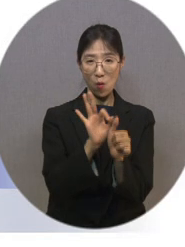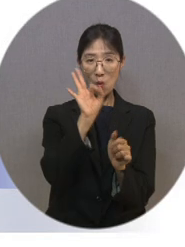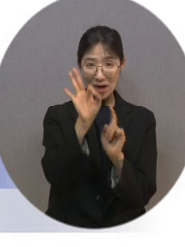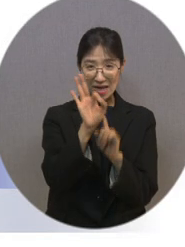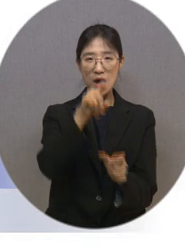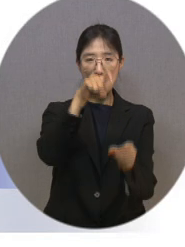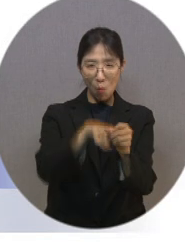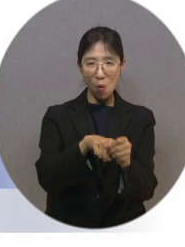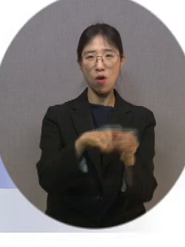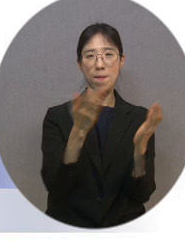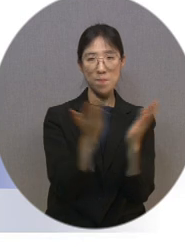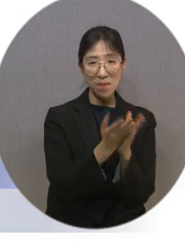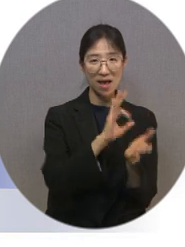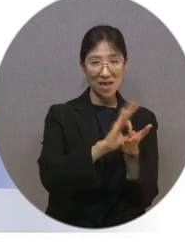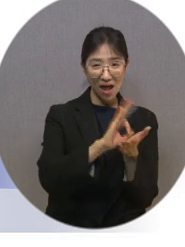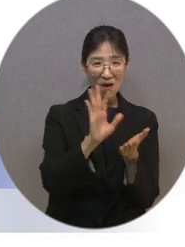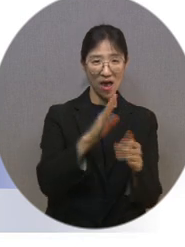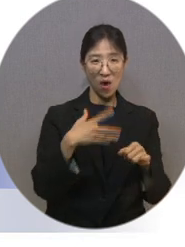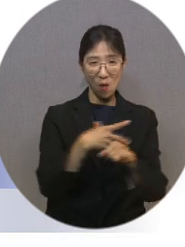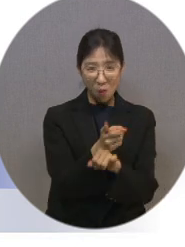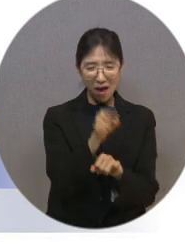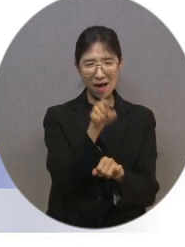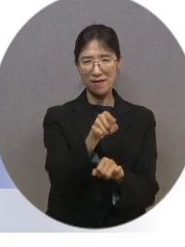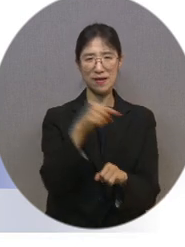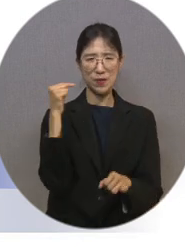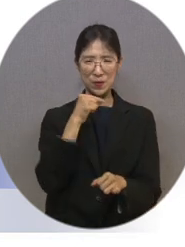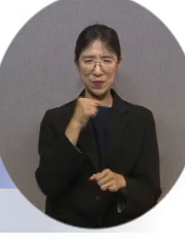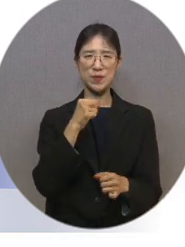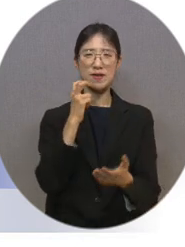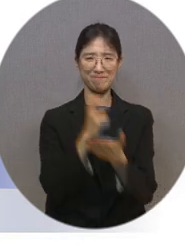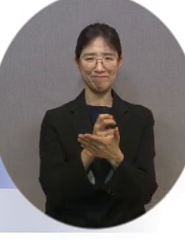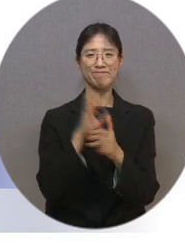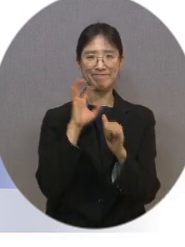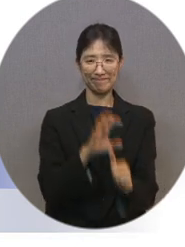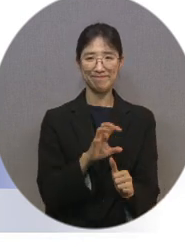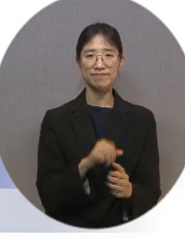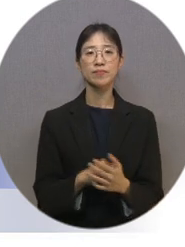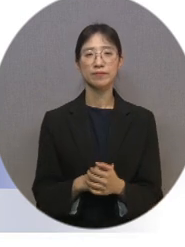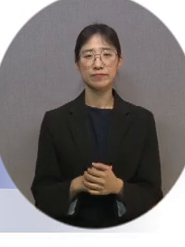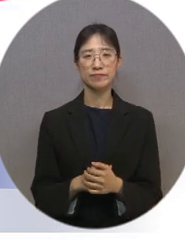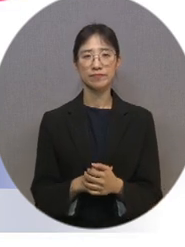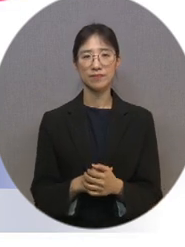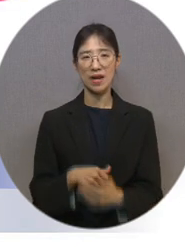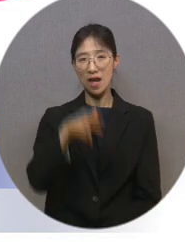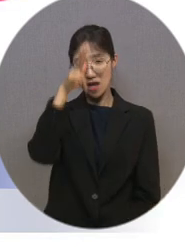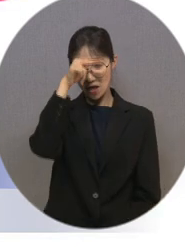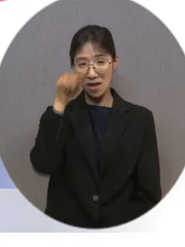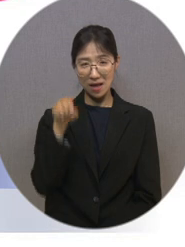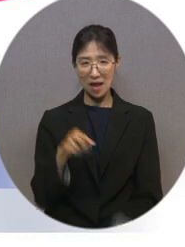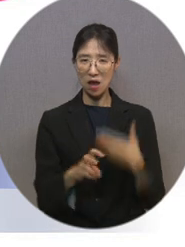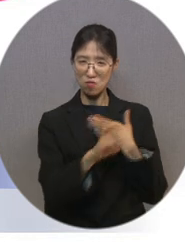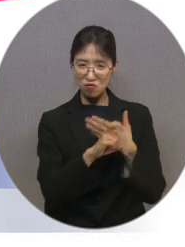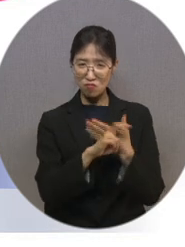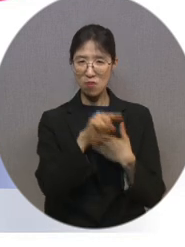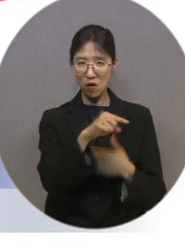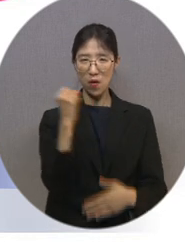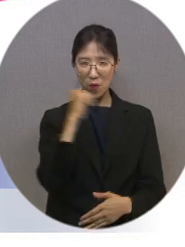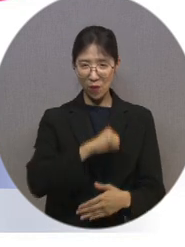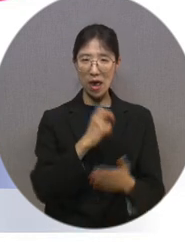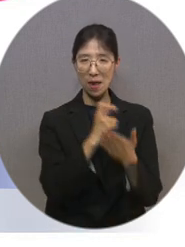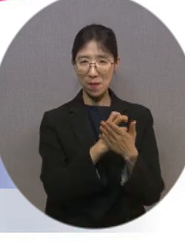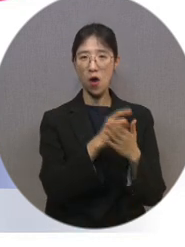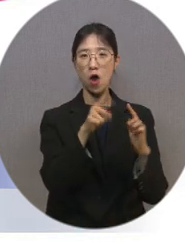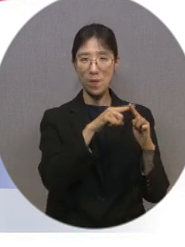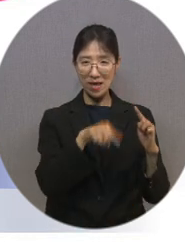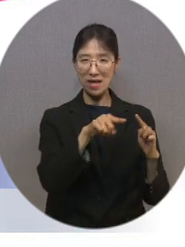그 목적 외의 용도에 사용하는 것을 엄격하게 제한하고 있는데요. 경기도 특사경은 불법을 저지른